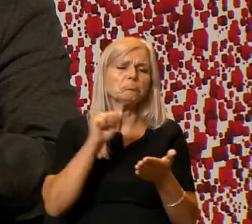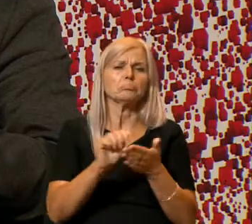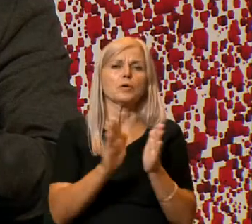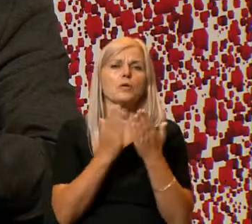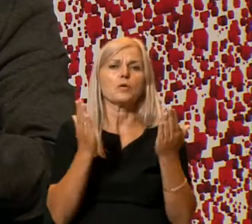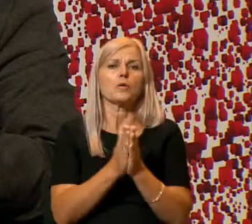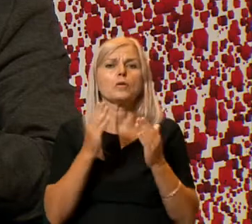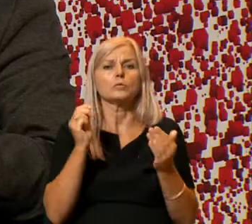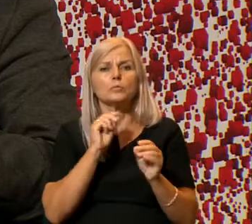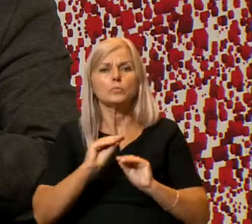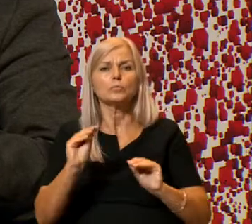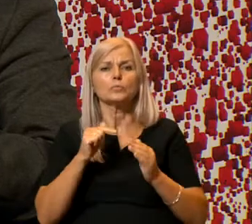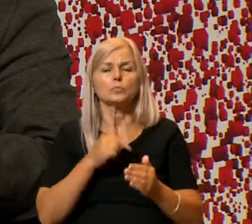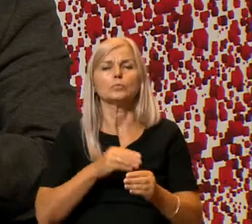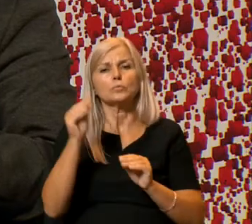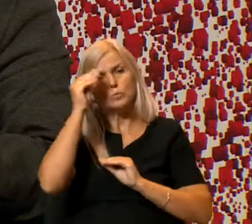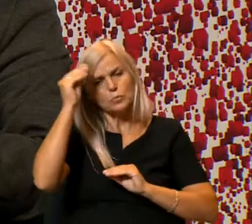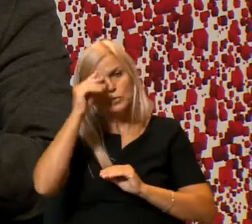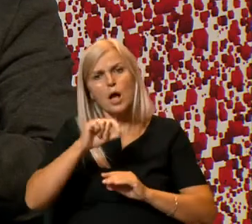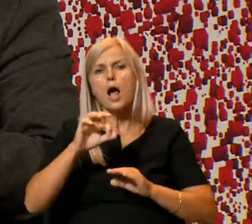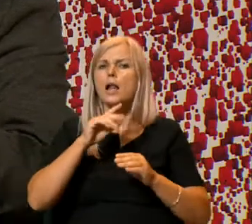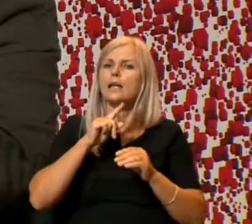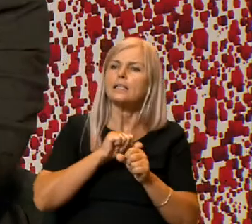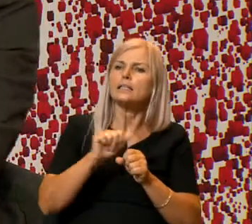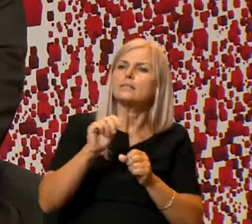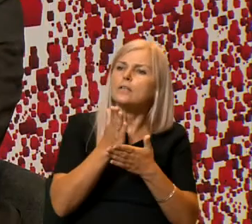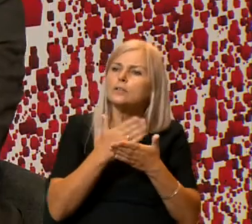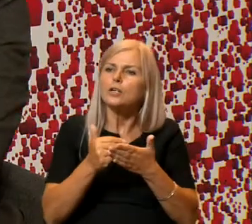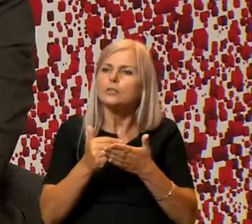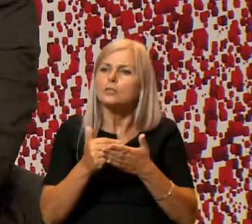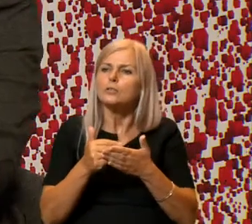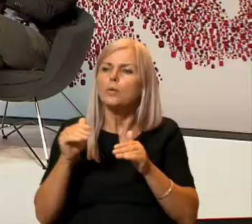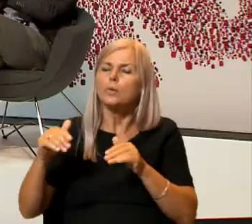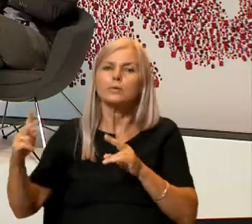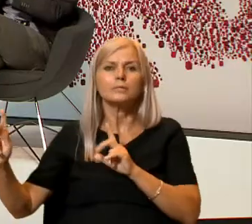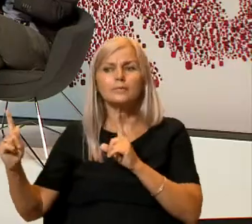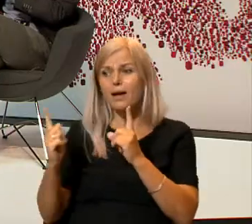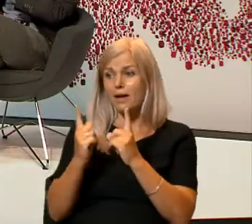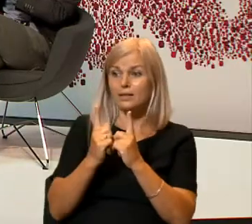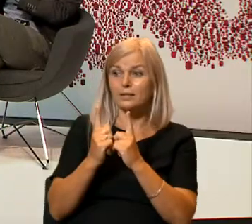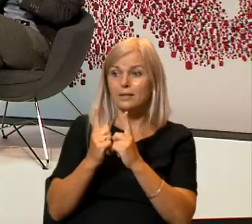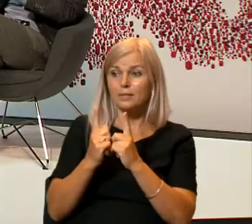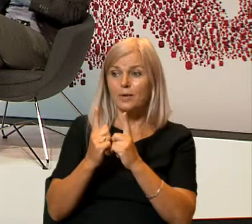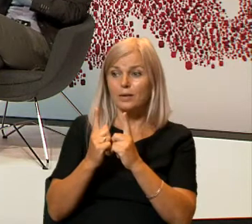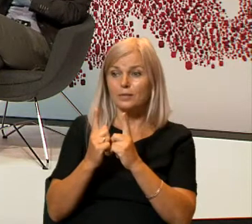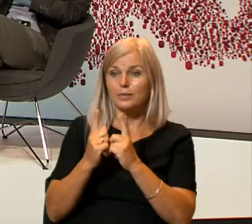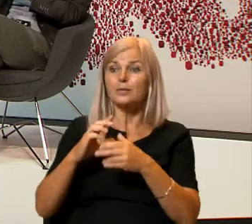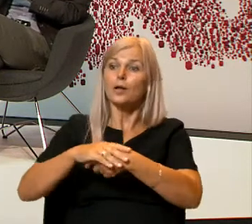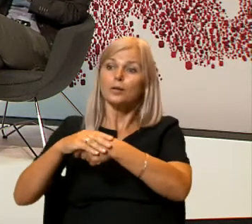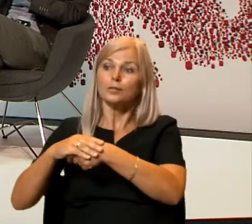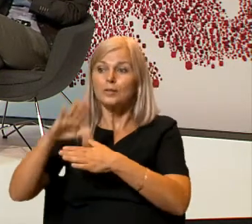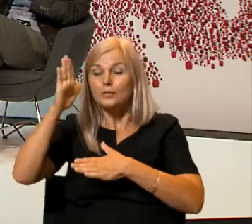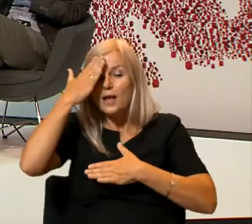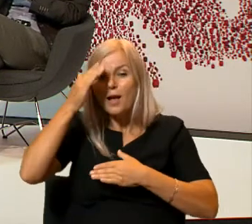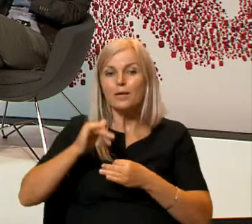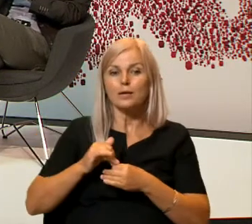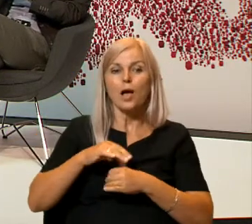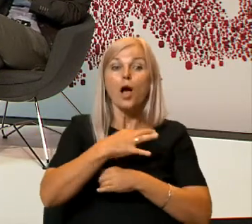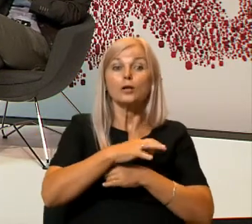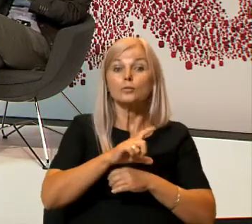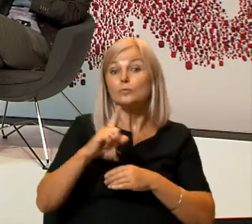pewne miejsce, pole manewru, że mogę porozmawiać z kolegami, koleżankami, studentami. Czasami mogę ich zapytać, czego od